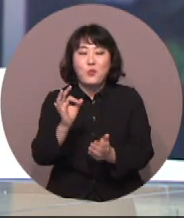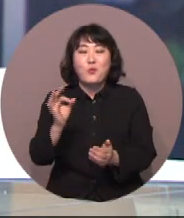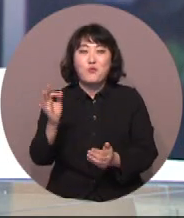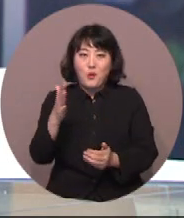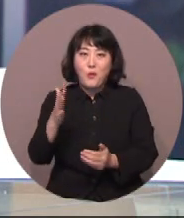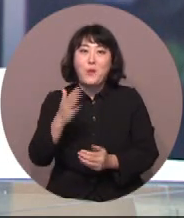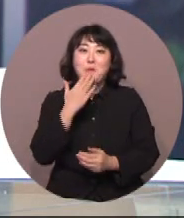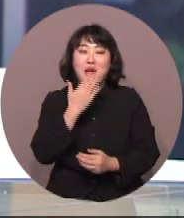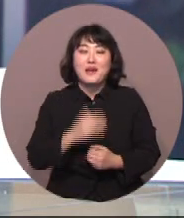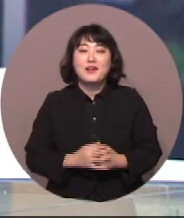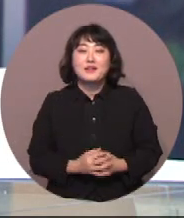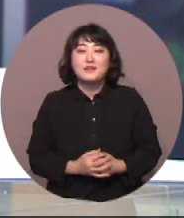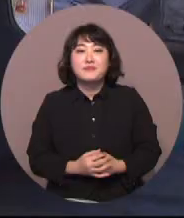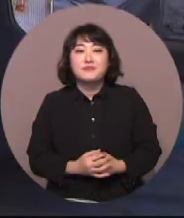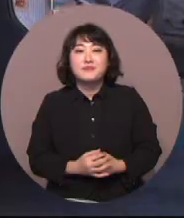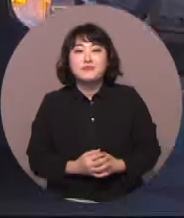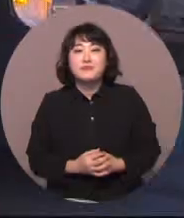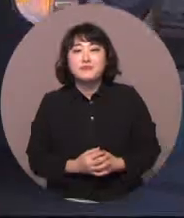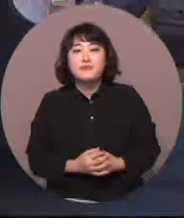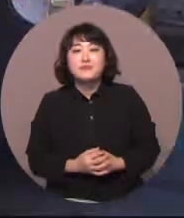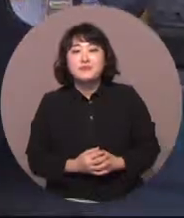이승석 기자입니다